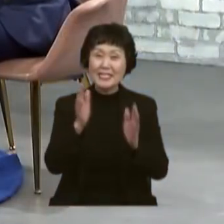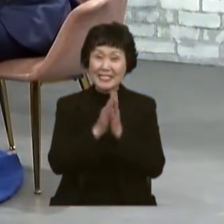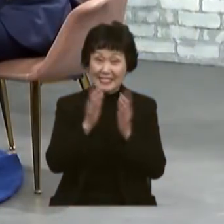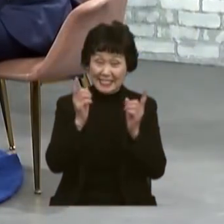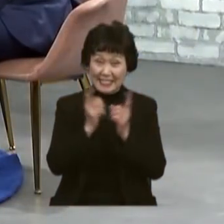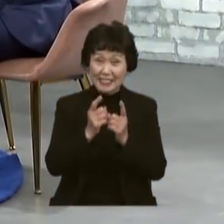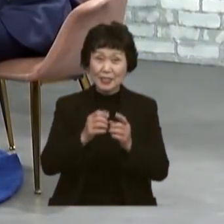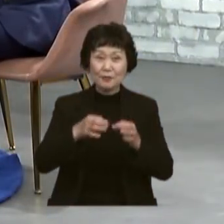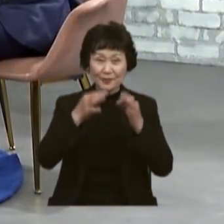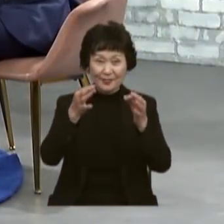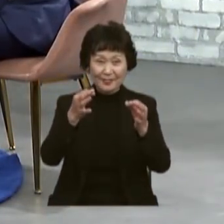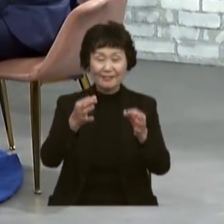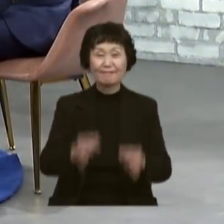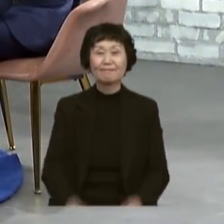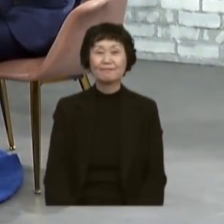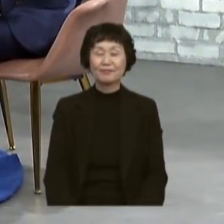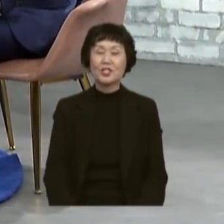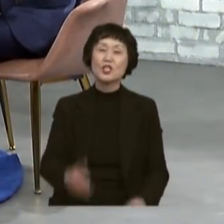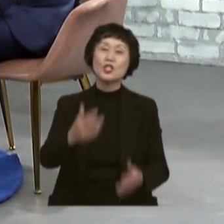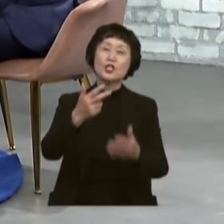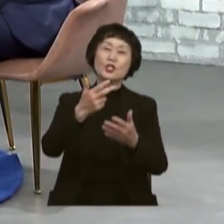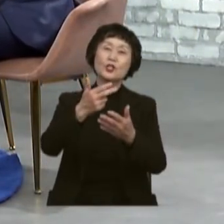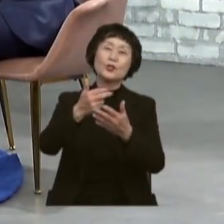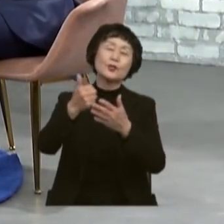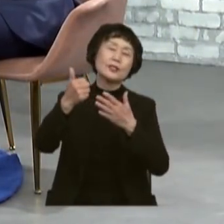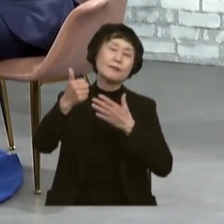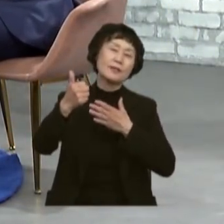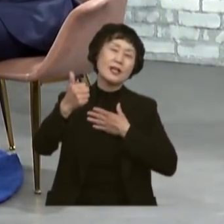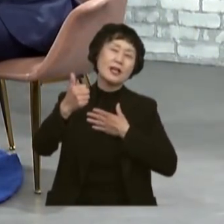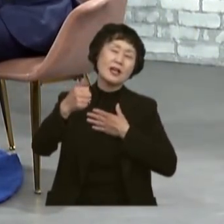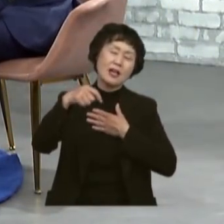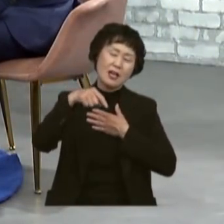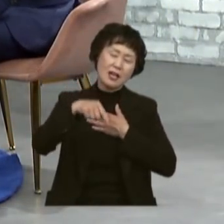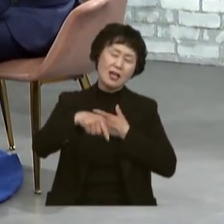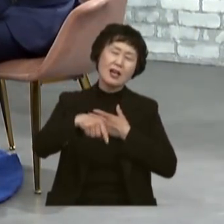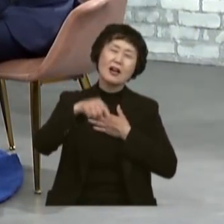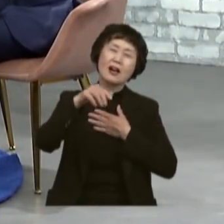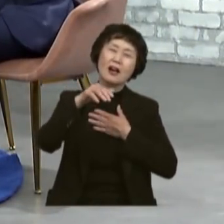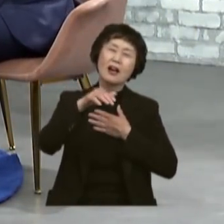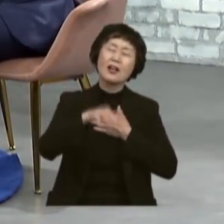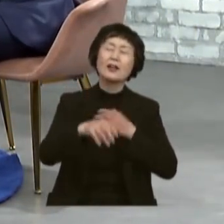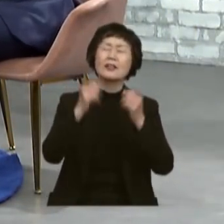주님 내가 여기 사오니